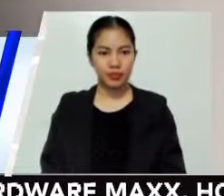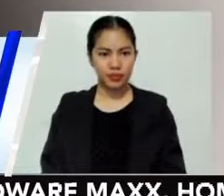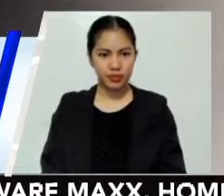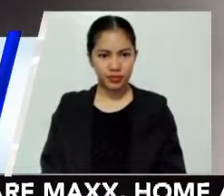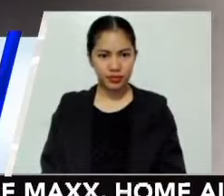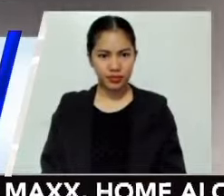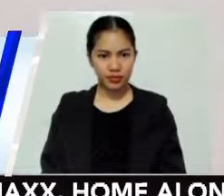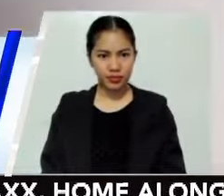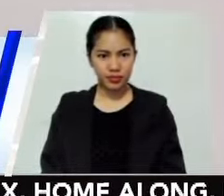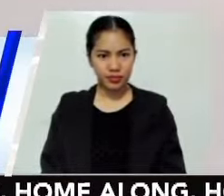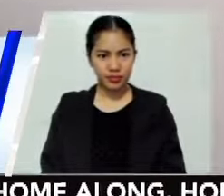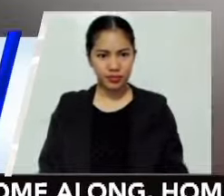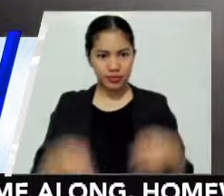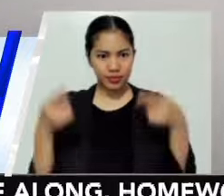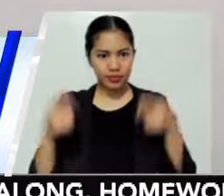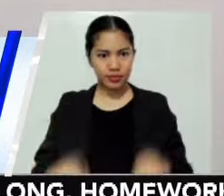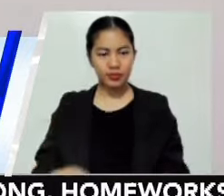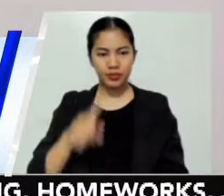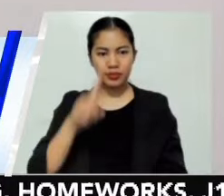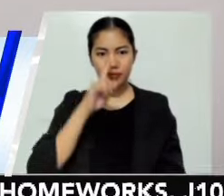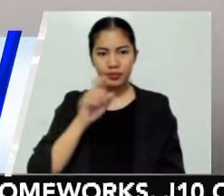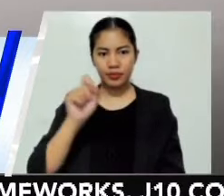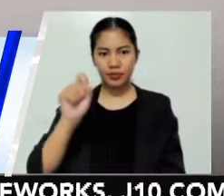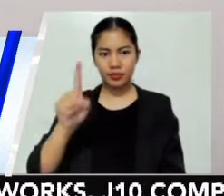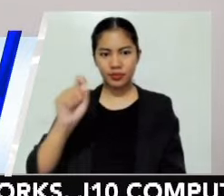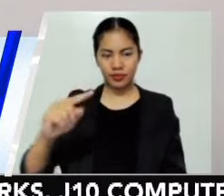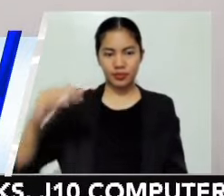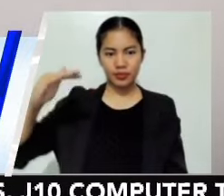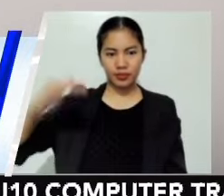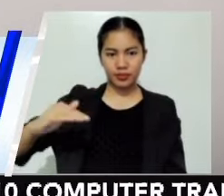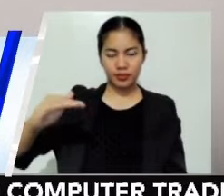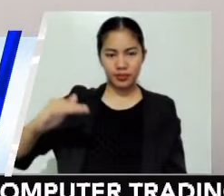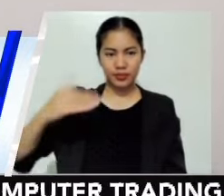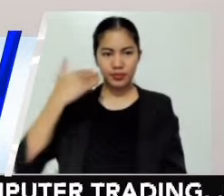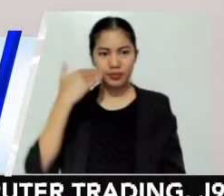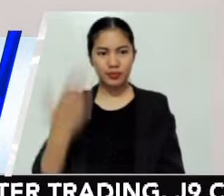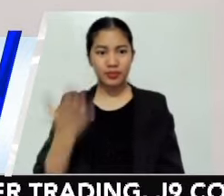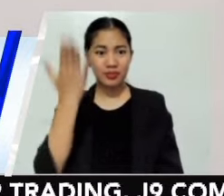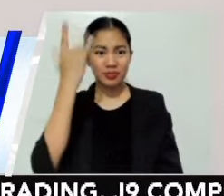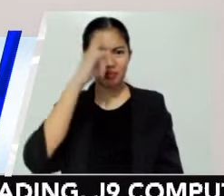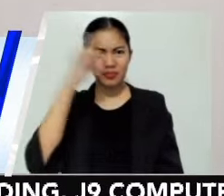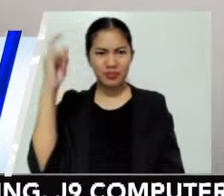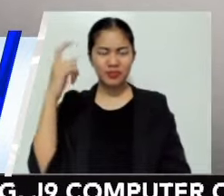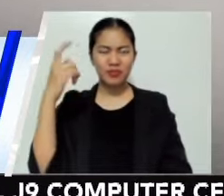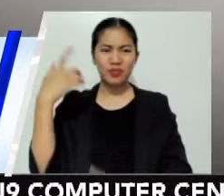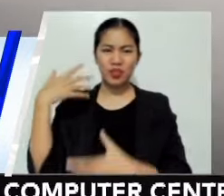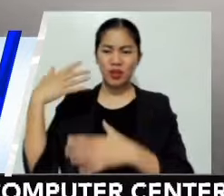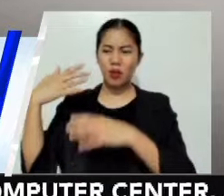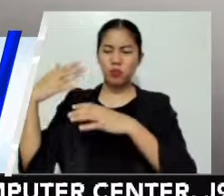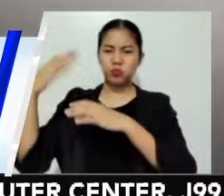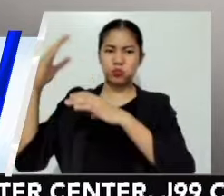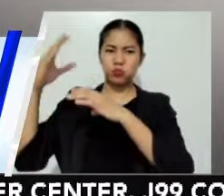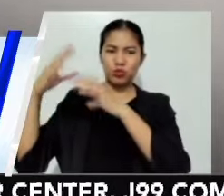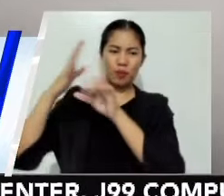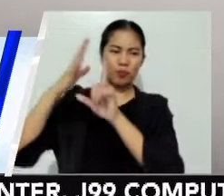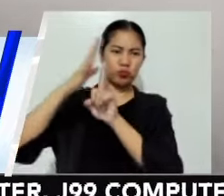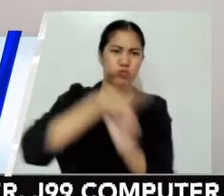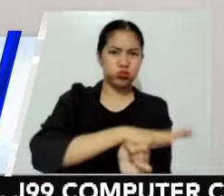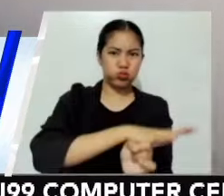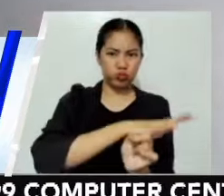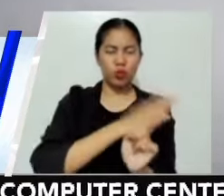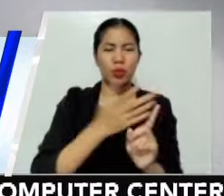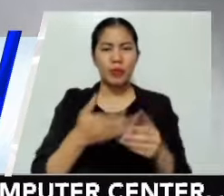Patay ang isang batang 11 taong gulang matapos madaganan ang bumagsak na konkretong istruktura sa gilid ng ilog sa Dolores, Abra. Ayon sa